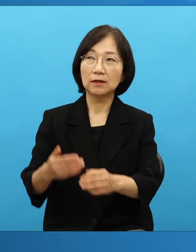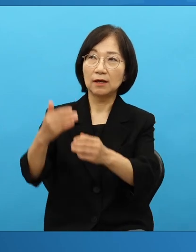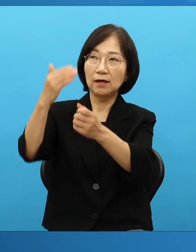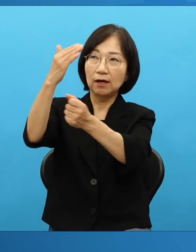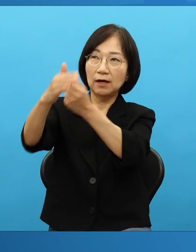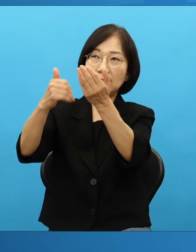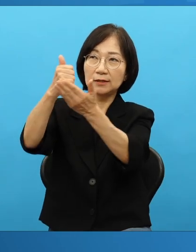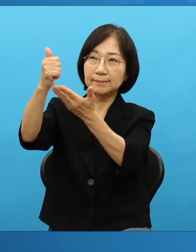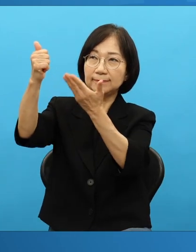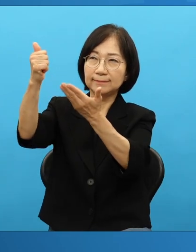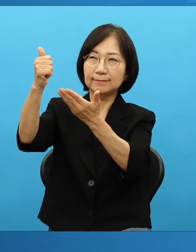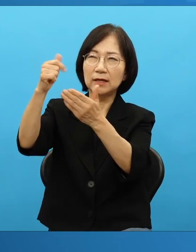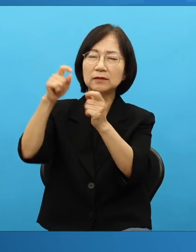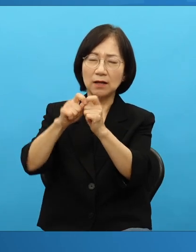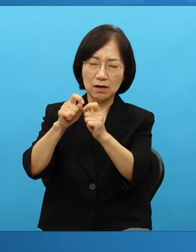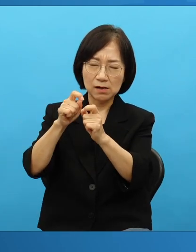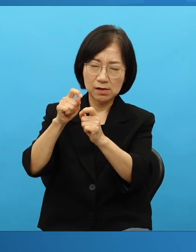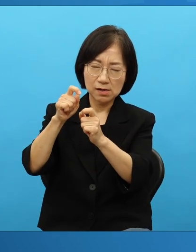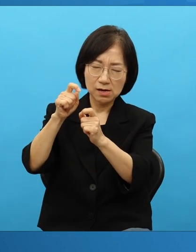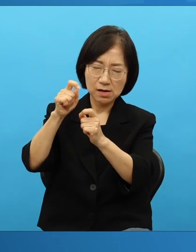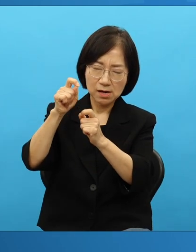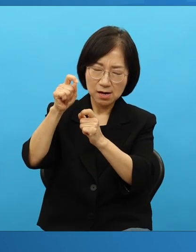세세무궁토록 영광을 받는